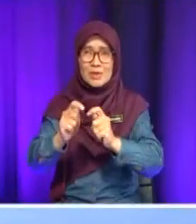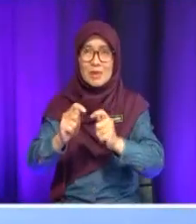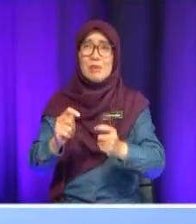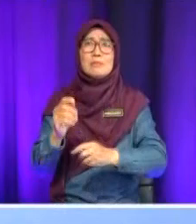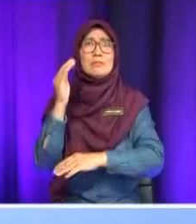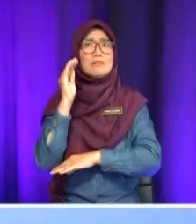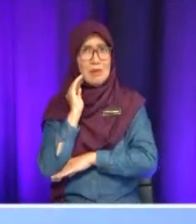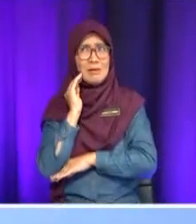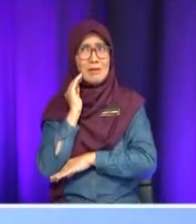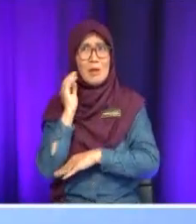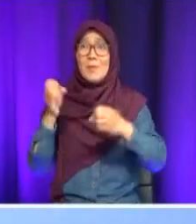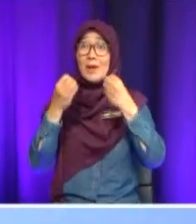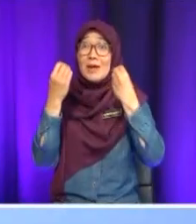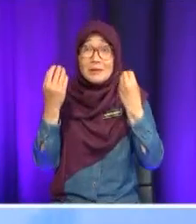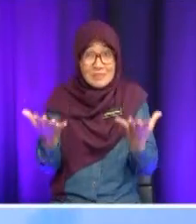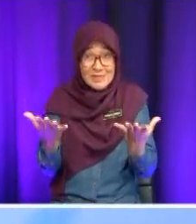nih